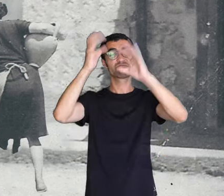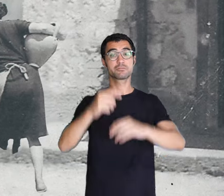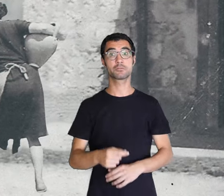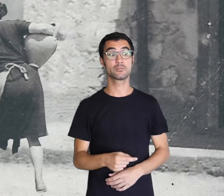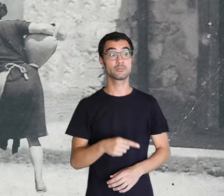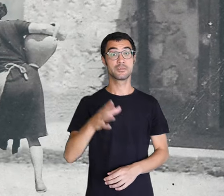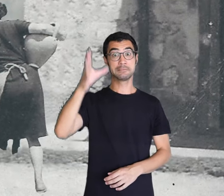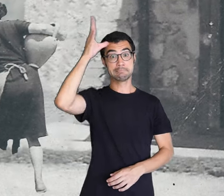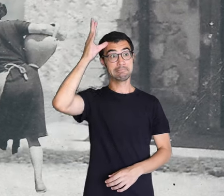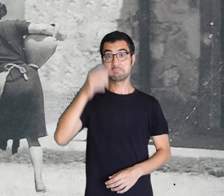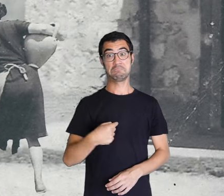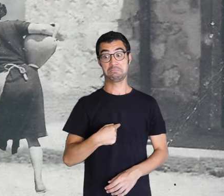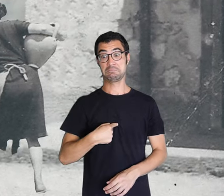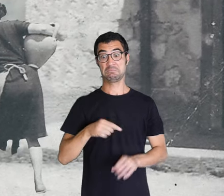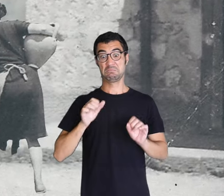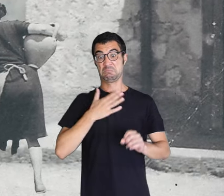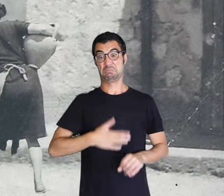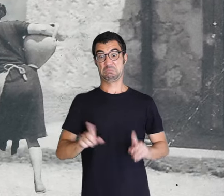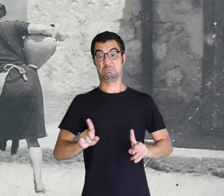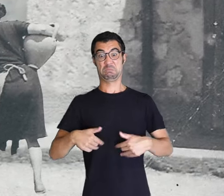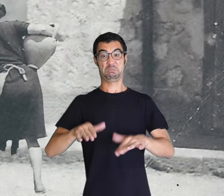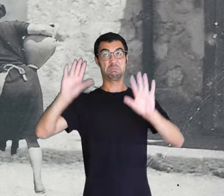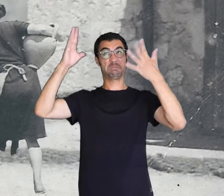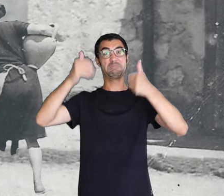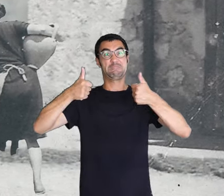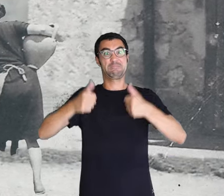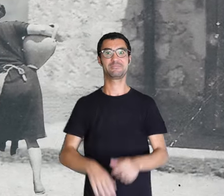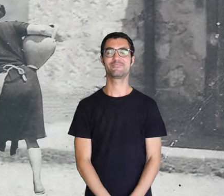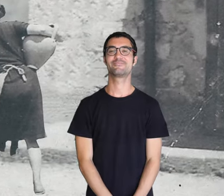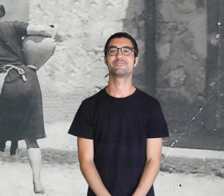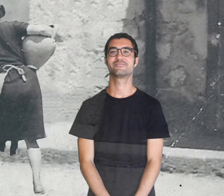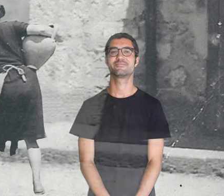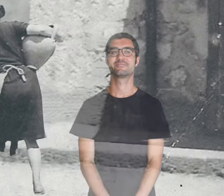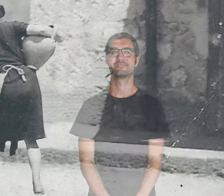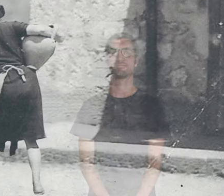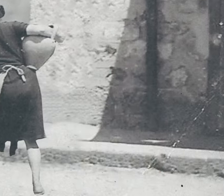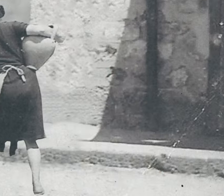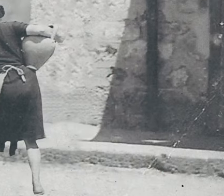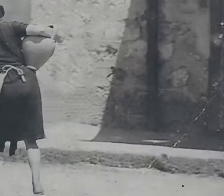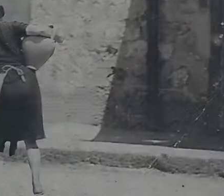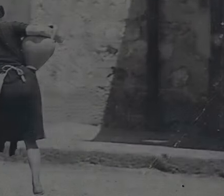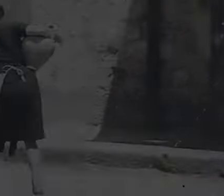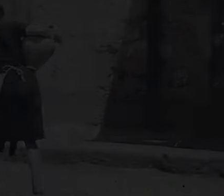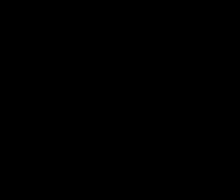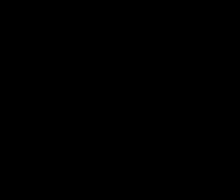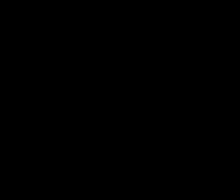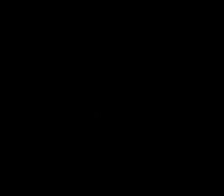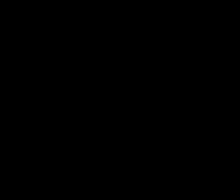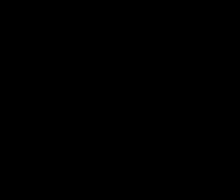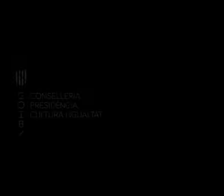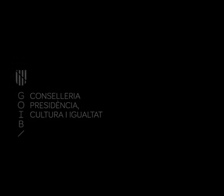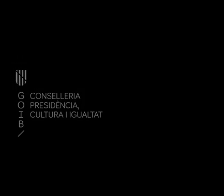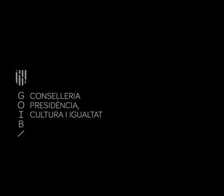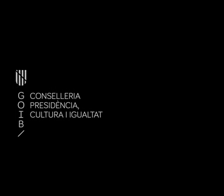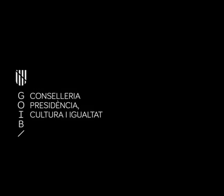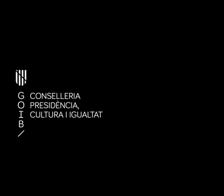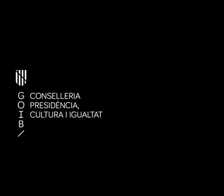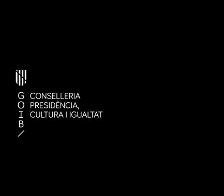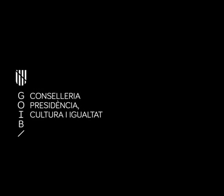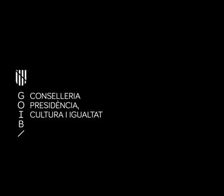el